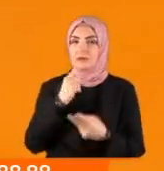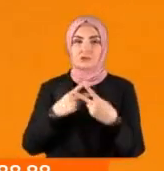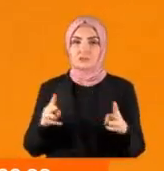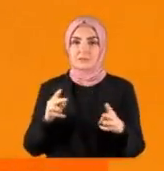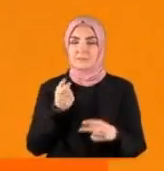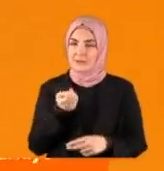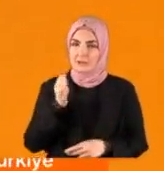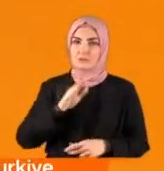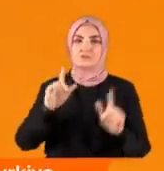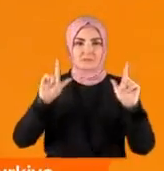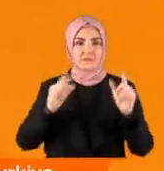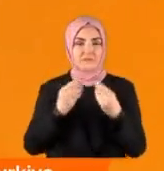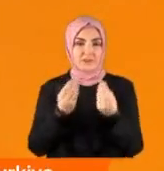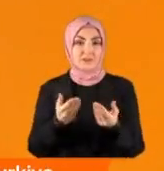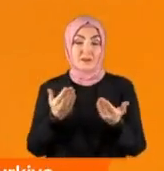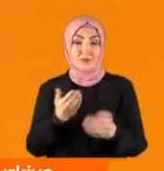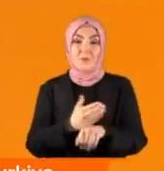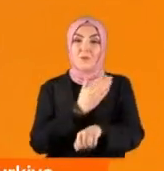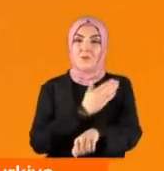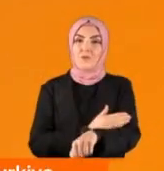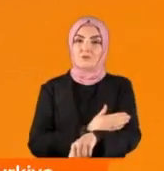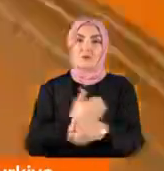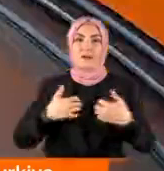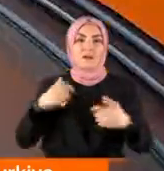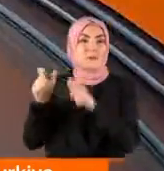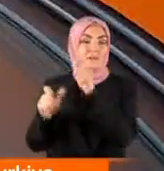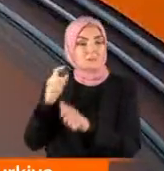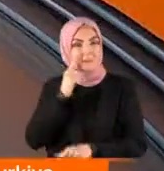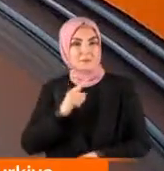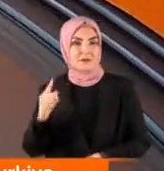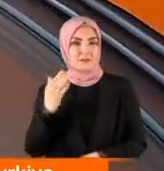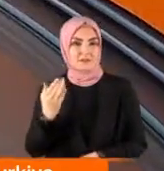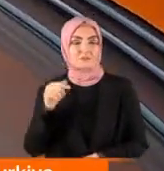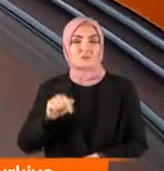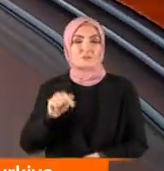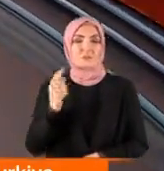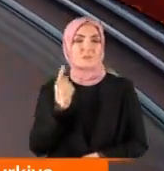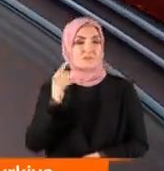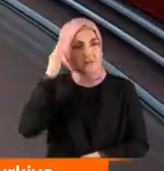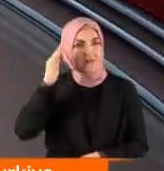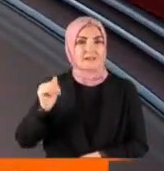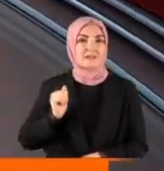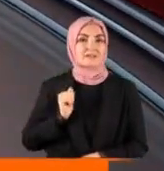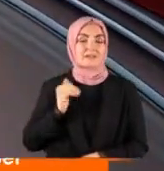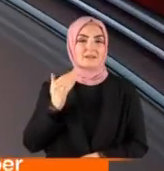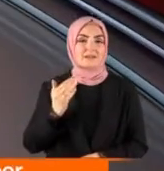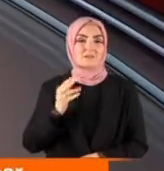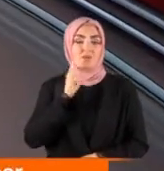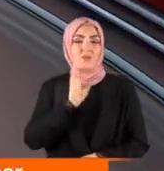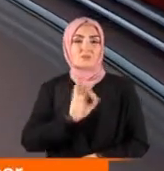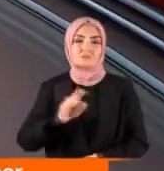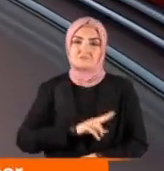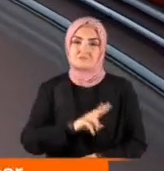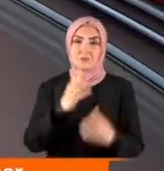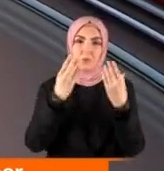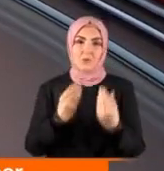sonra ekranlarınıza getireceğiz. Ama önce kahramanlarımıza dönelim. Bugün bir Mehmetçiğimiz daha ebediyete uğurlandı. Uzman